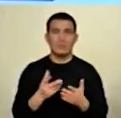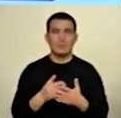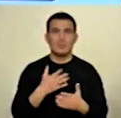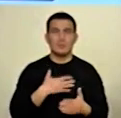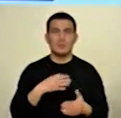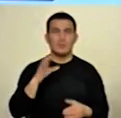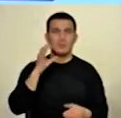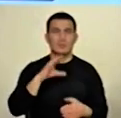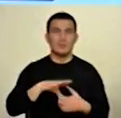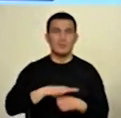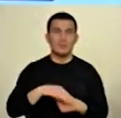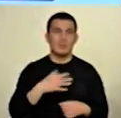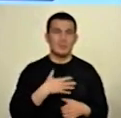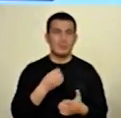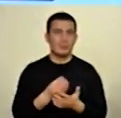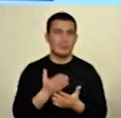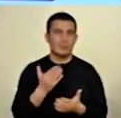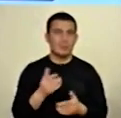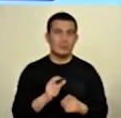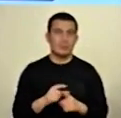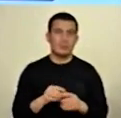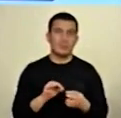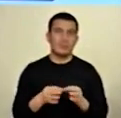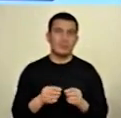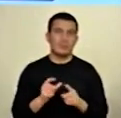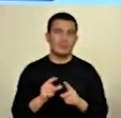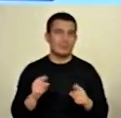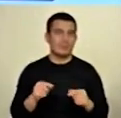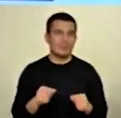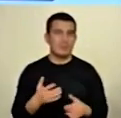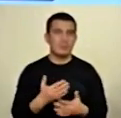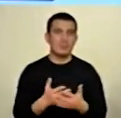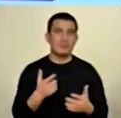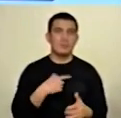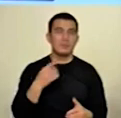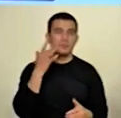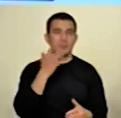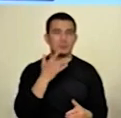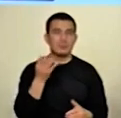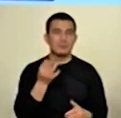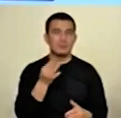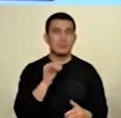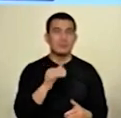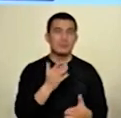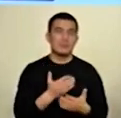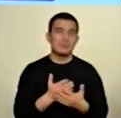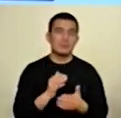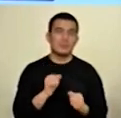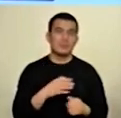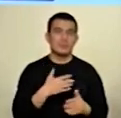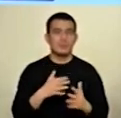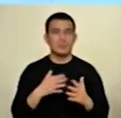bayrog'imiz, iftixorimiz degan kichik bir jumlani ham yozib qo'yishingiz mumkin yoki bo'lmasa agar o'zingizda fikr bo'lsa yoki ma'lumotlar bo'lsa,